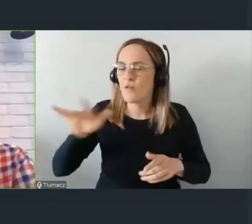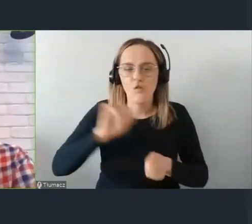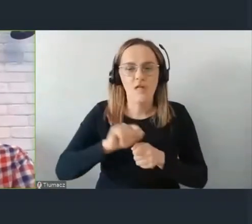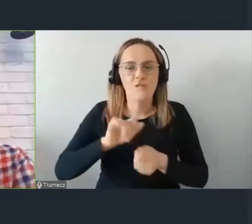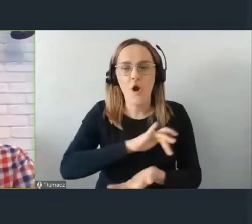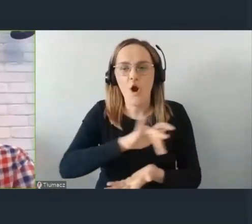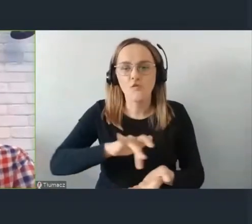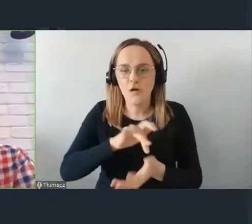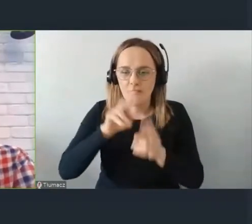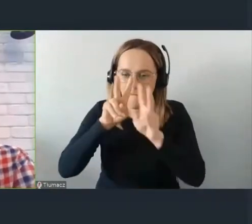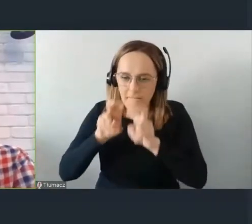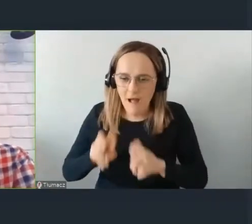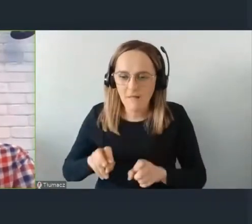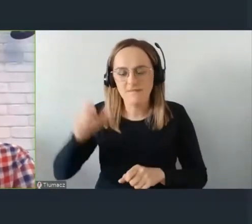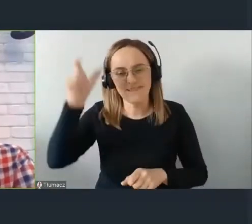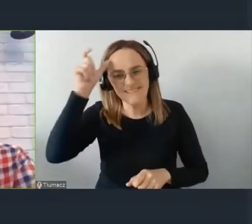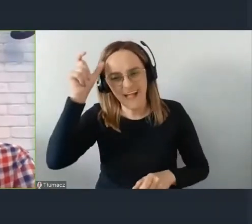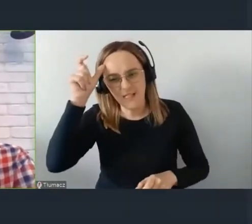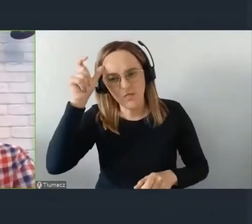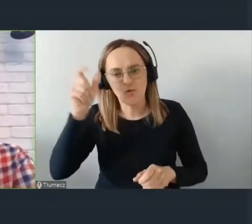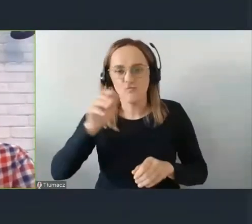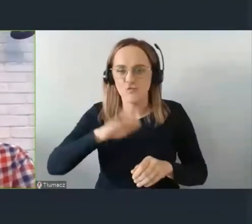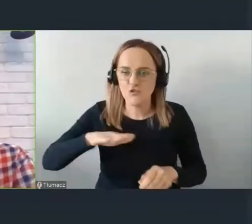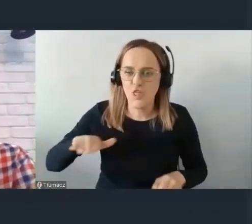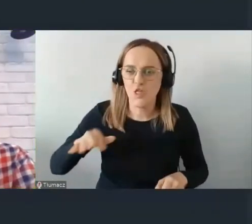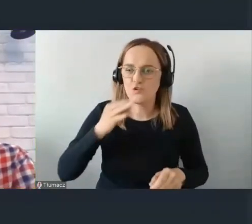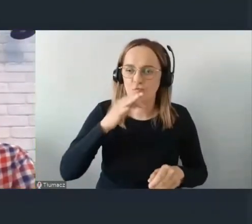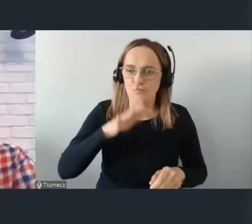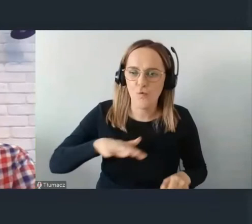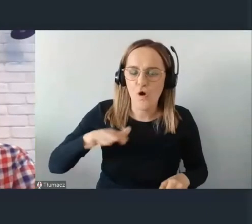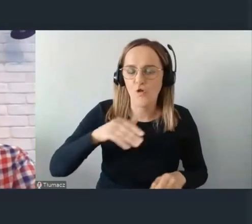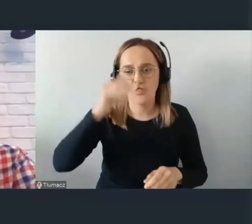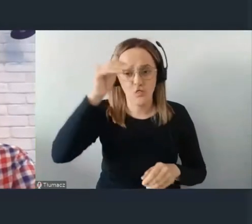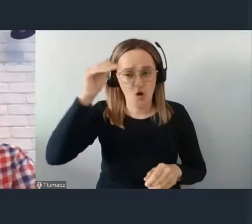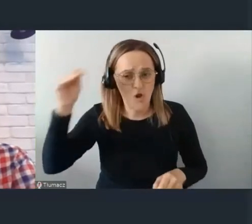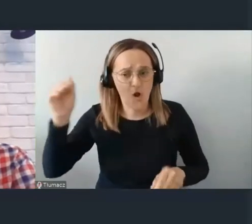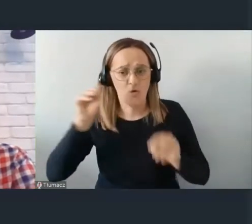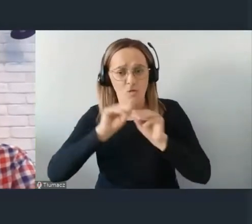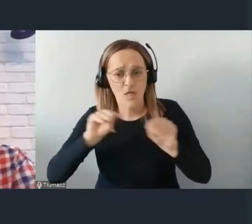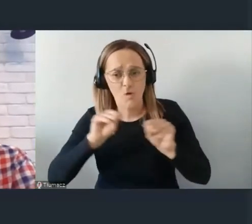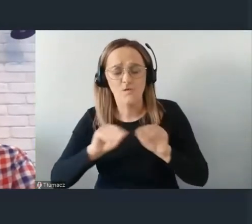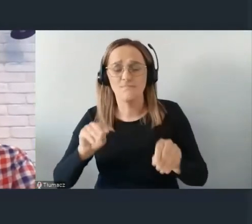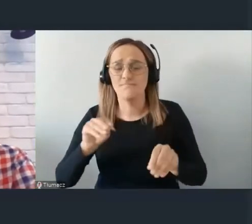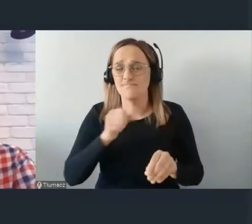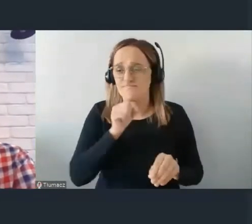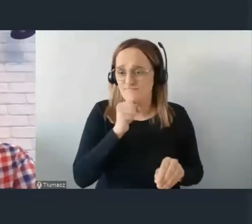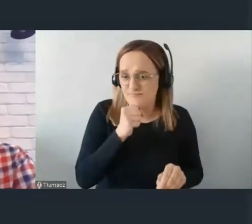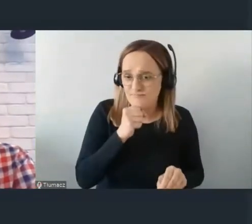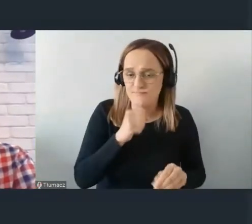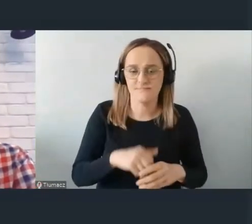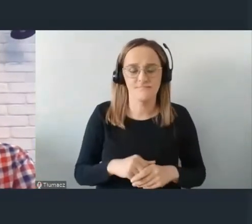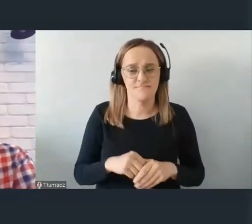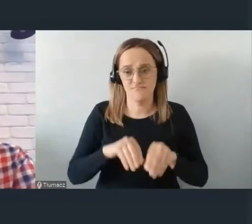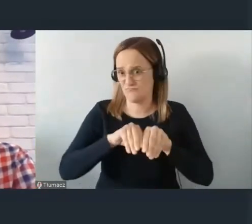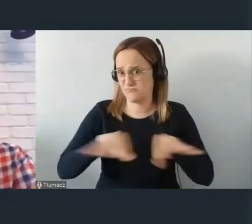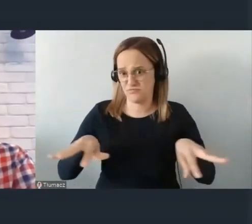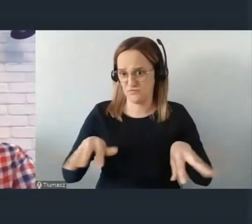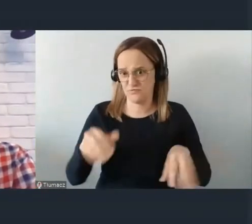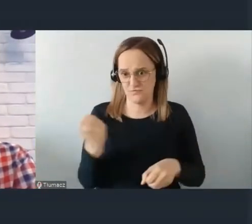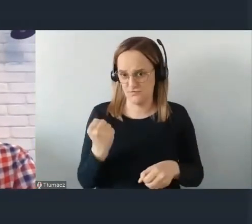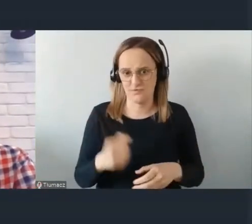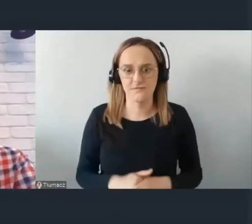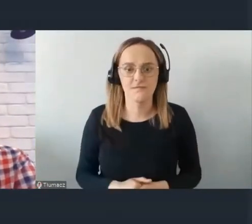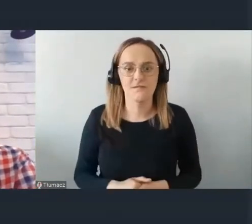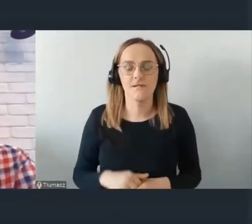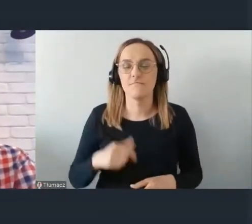ale też takim centrum, gdzie szkolimy dzieci, młodzież, dorosłych, nauczycieli, seniorów, więc szeroko. I zacznę od